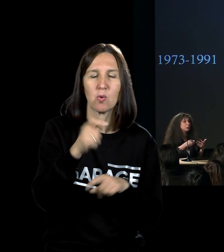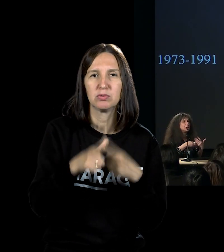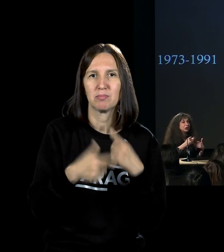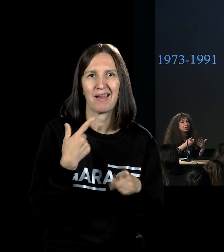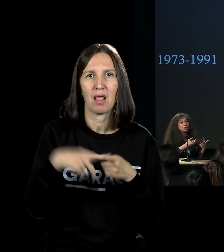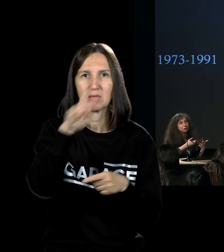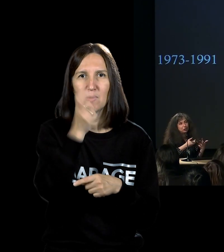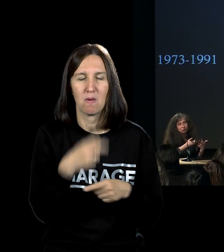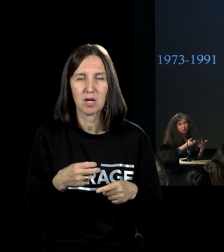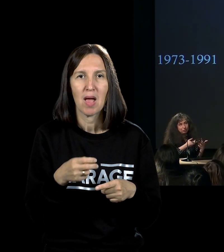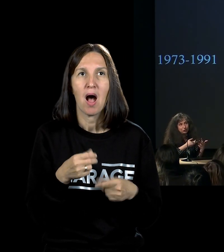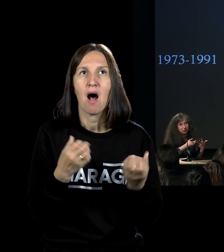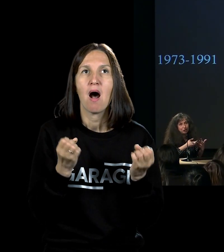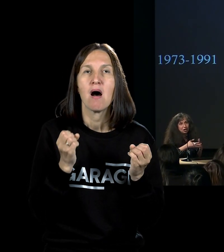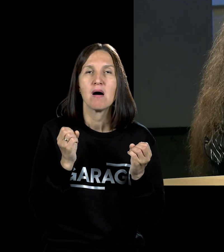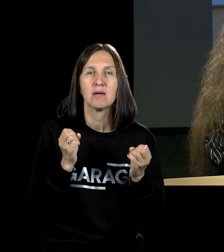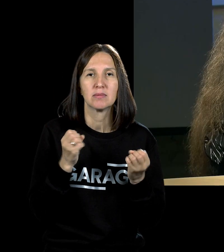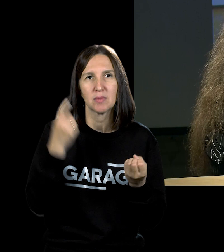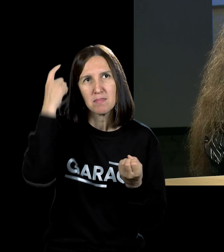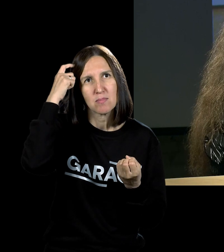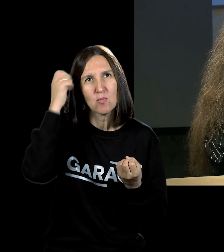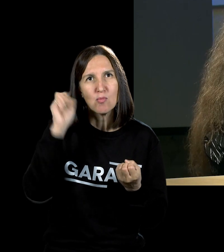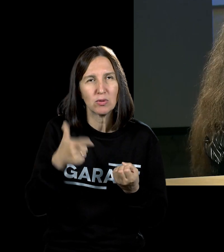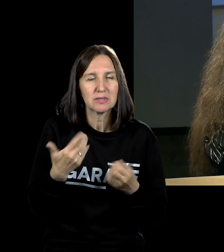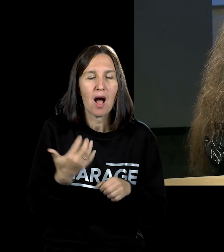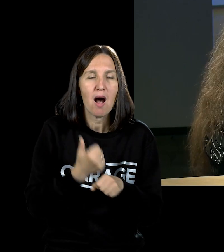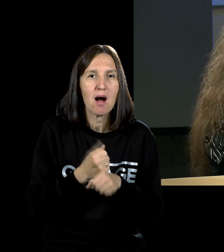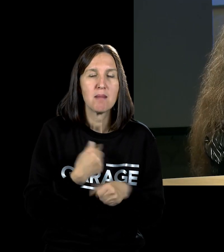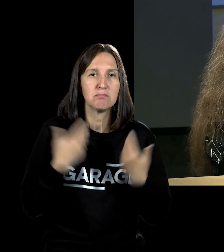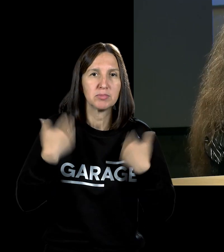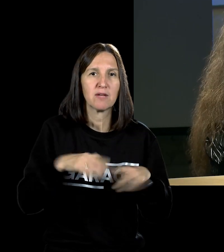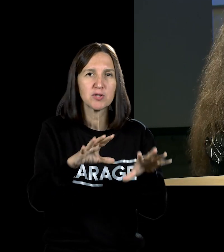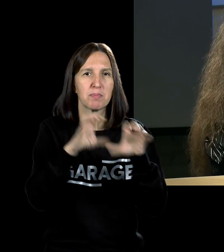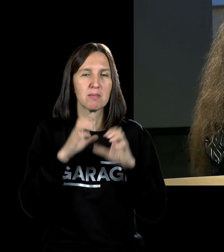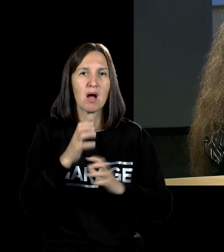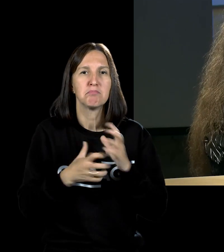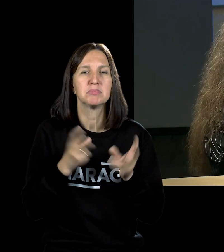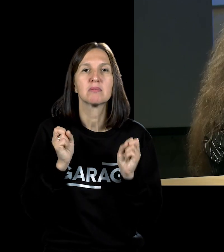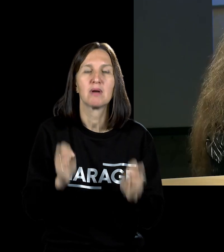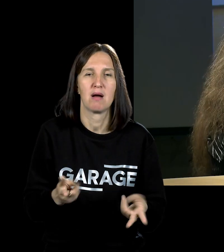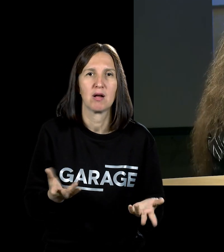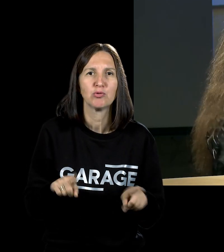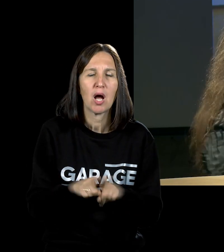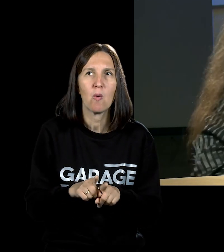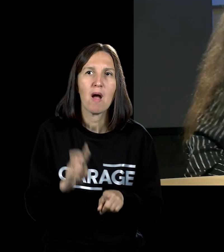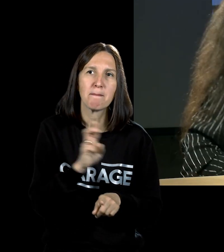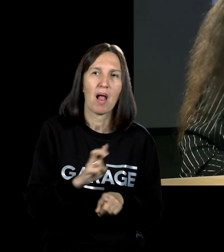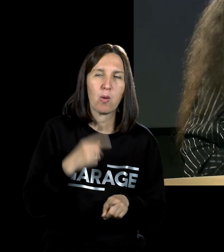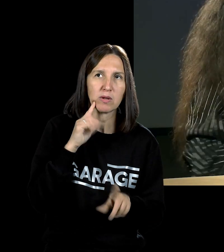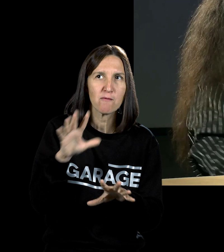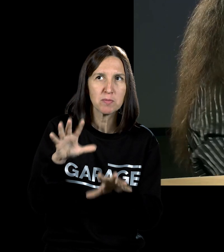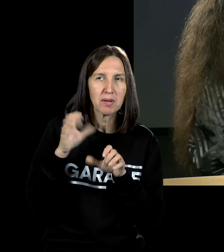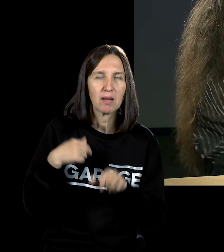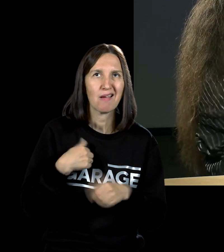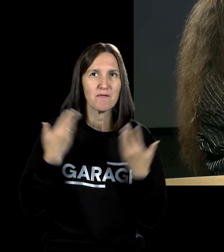каким образом мы через тело воспринимаем мир, что такое, как бы, что такое физиология восприятия, что такое биология восприятия.